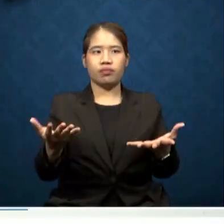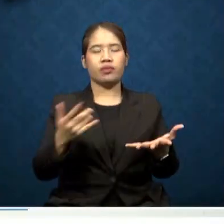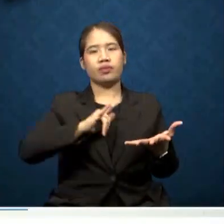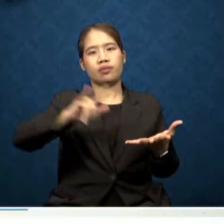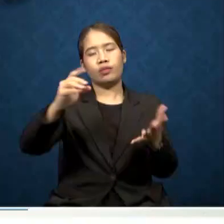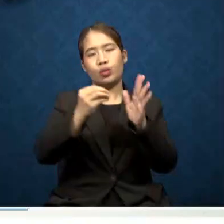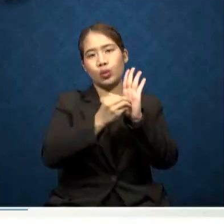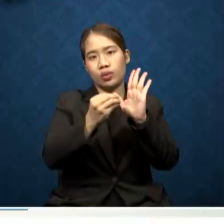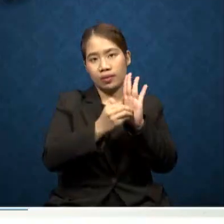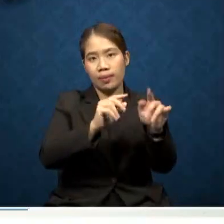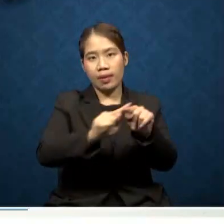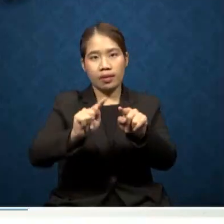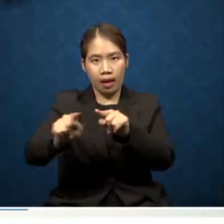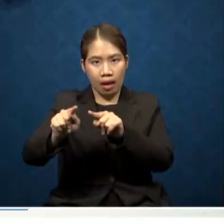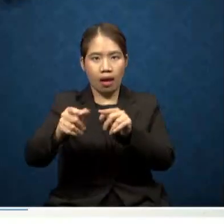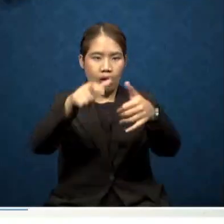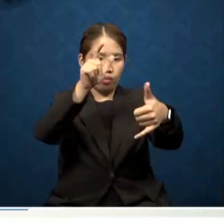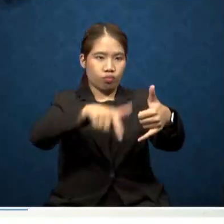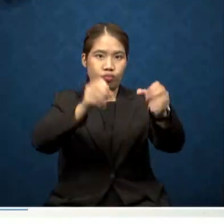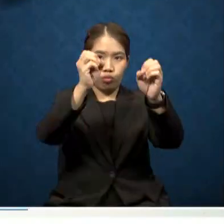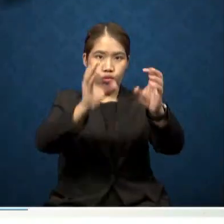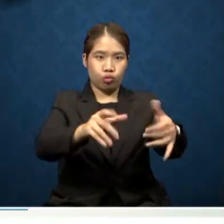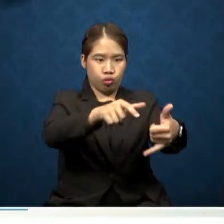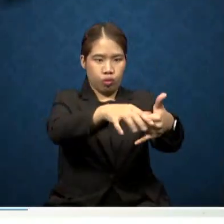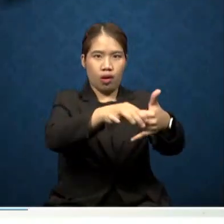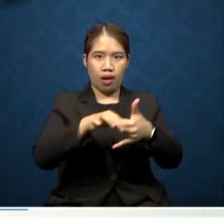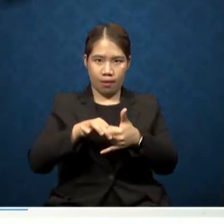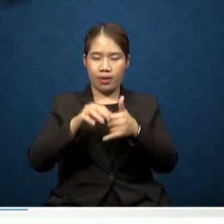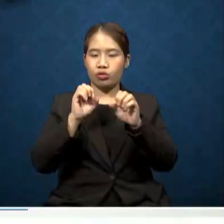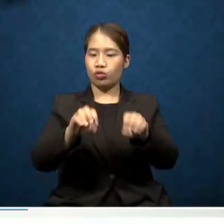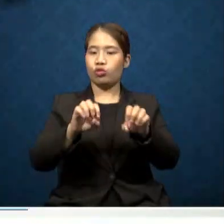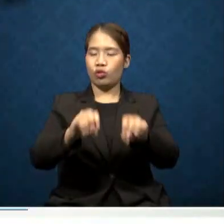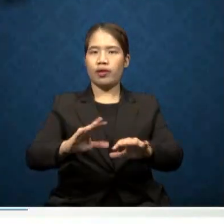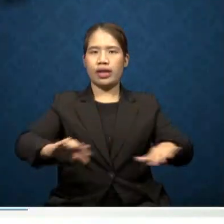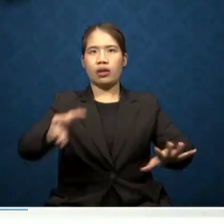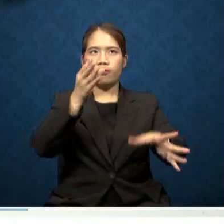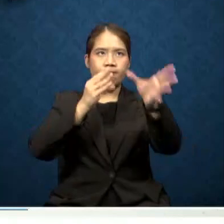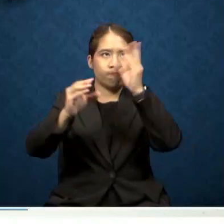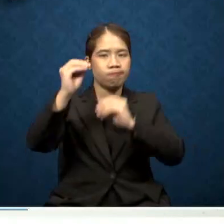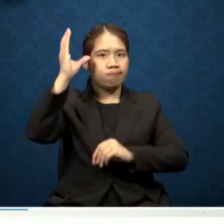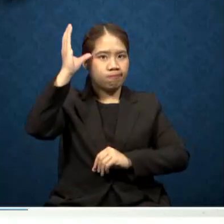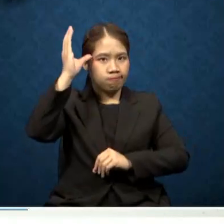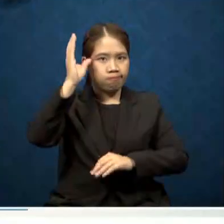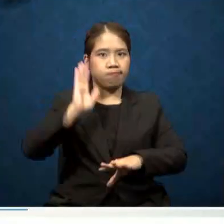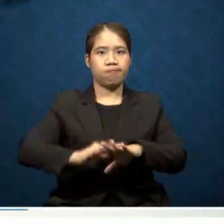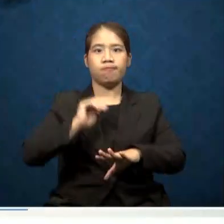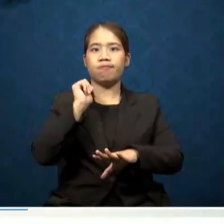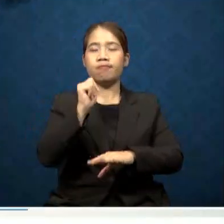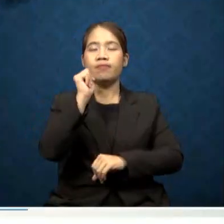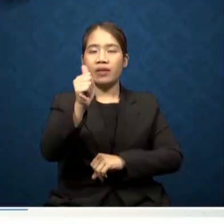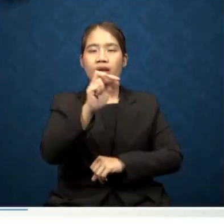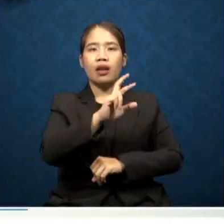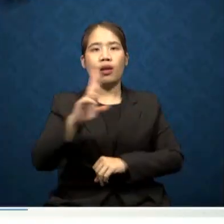นะเอาคนมาสอนมาฝึกจนเด็กเนี่ยมีความรู้ความสามารถอย่างนี้เป็นต้นนะครับอันนี้คือการศึกษาในระบบ